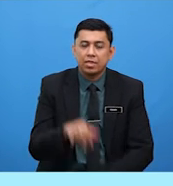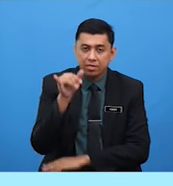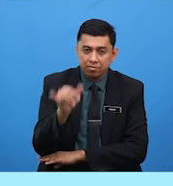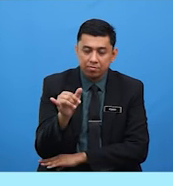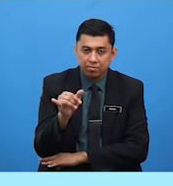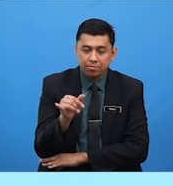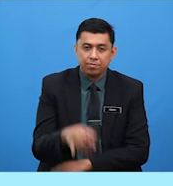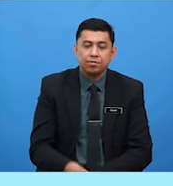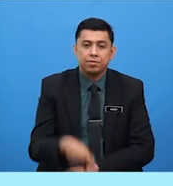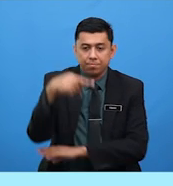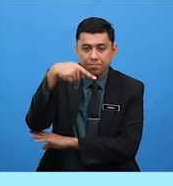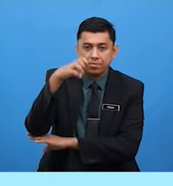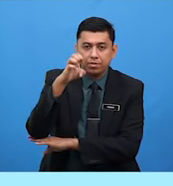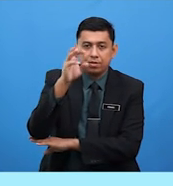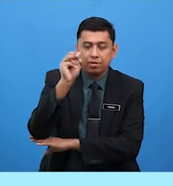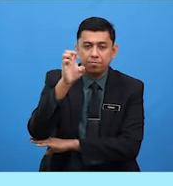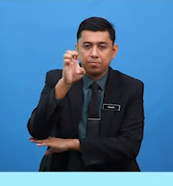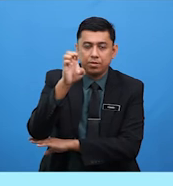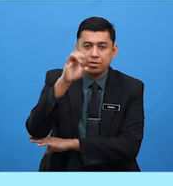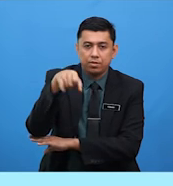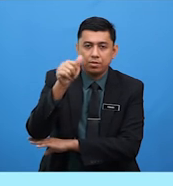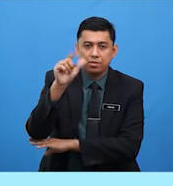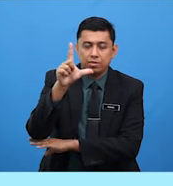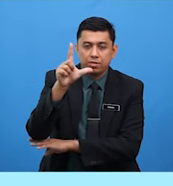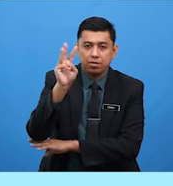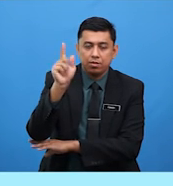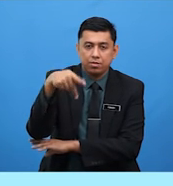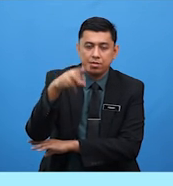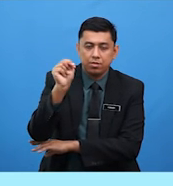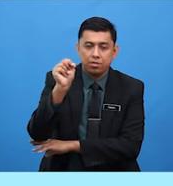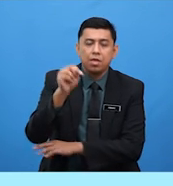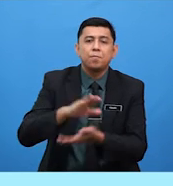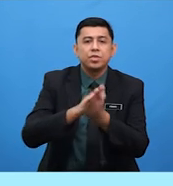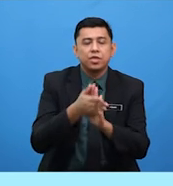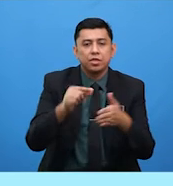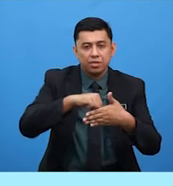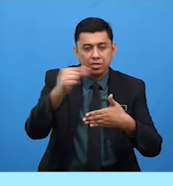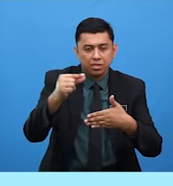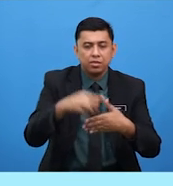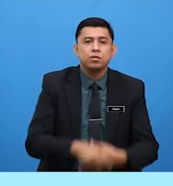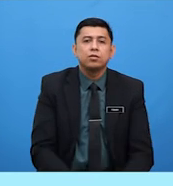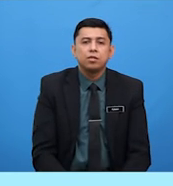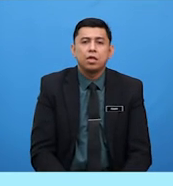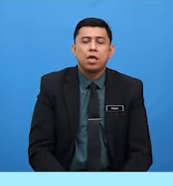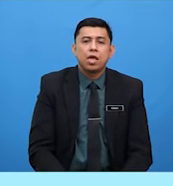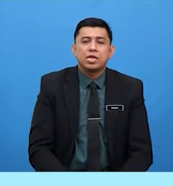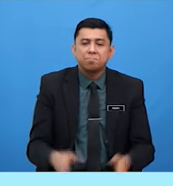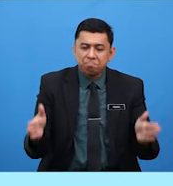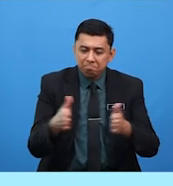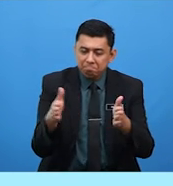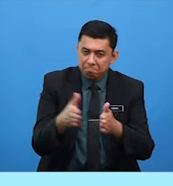Ya, pemberjawapan. Ubat gegak memberjawap dan menjadi gas dan akhirnya saiznya